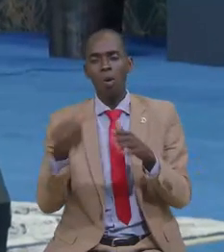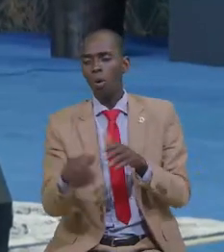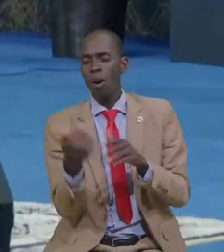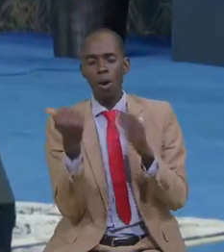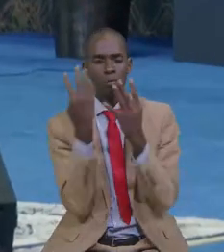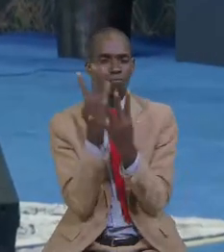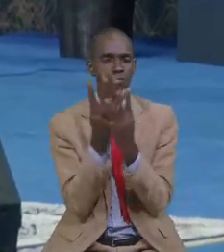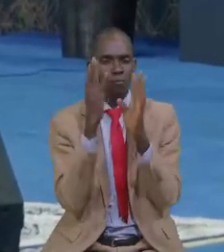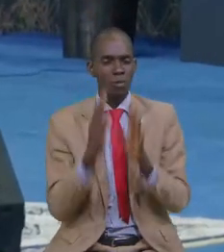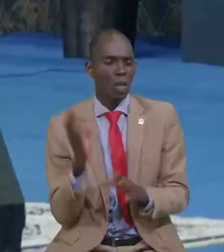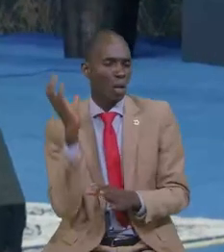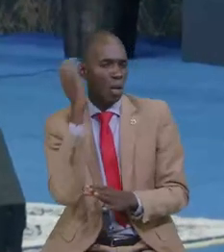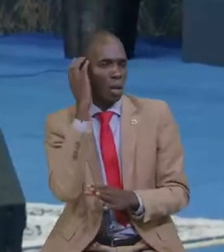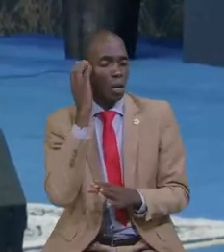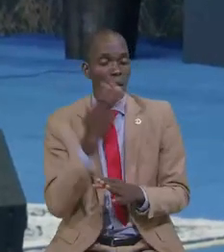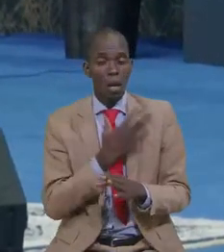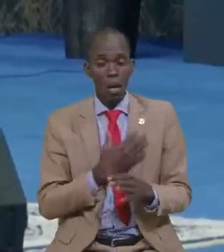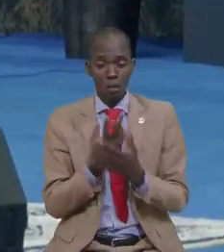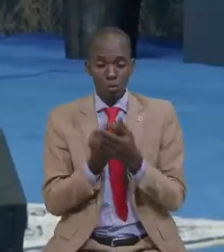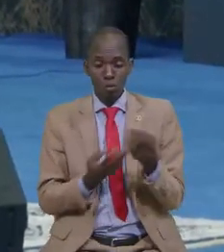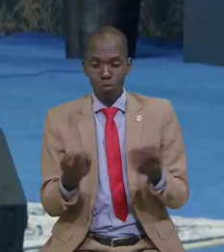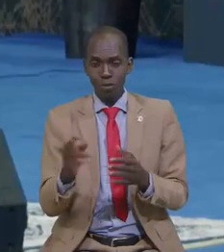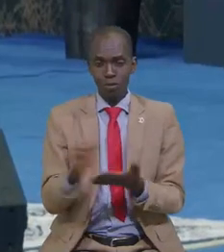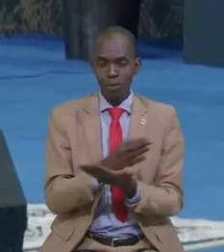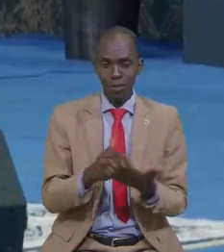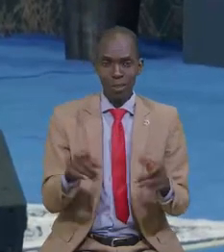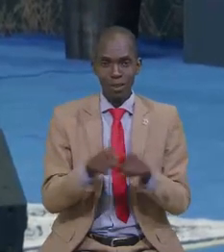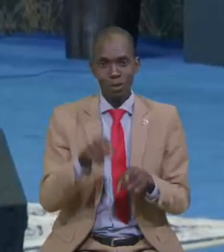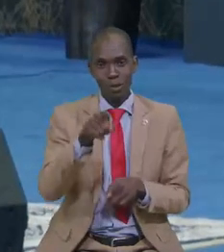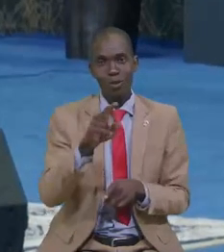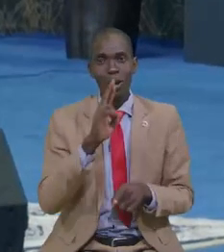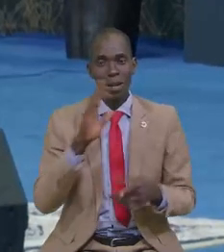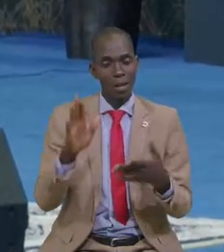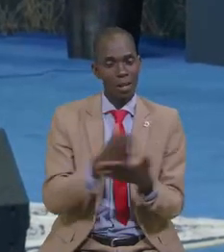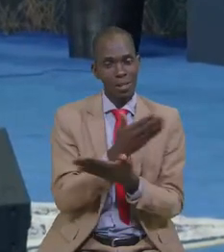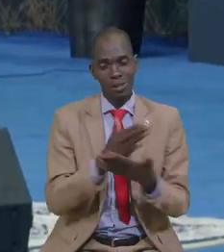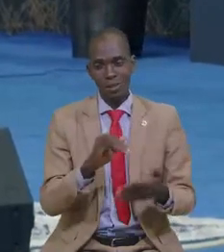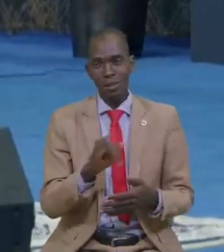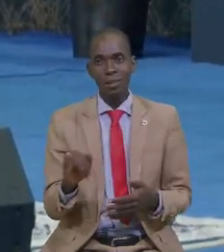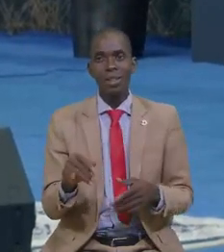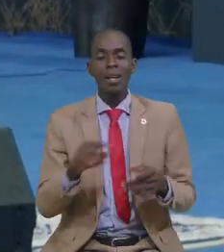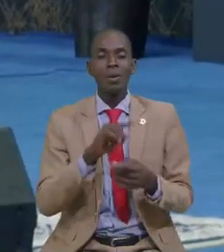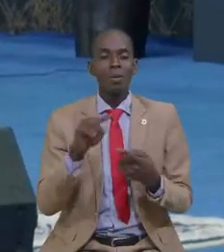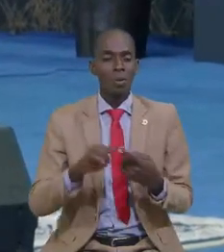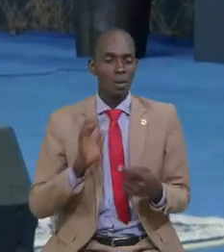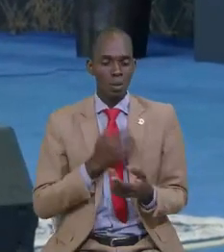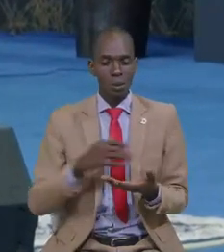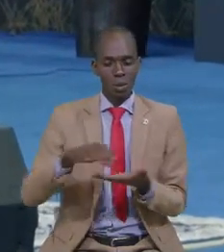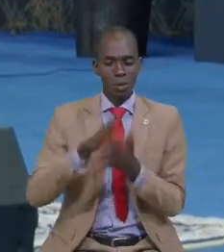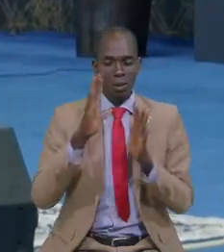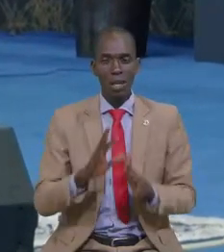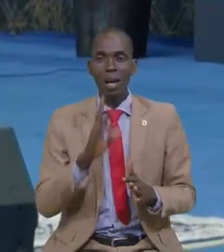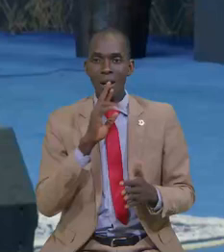ont entendus. Et pendant qu'ils chantaient, et pendant que vous allez chanter, et lorsque la